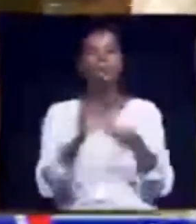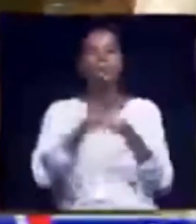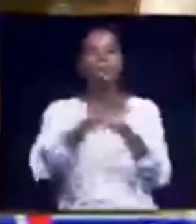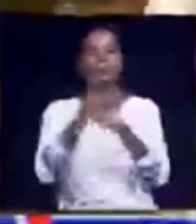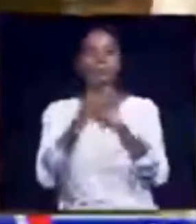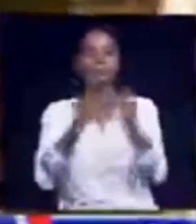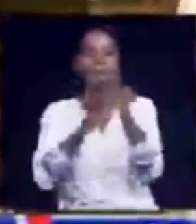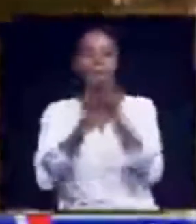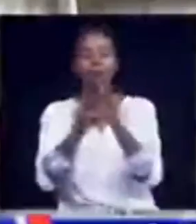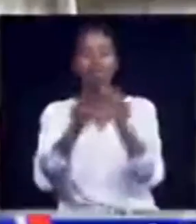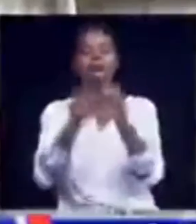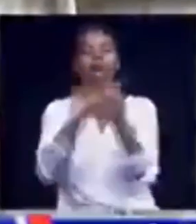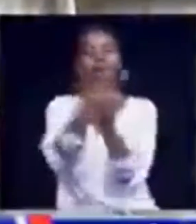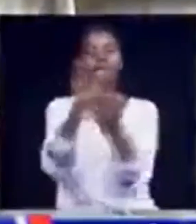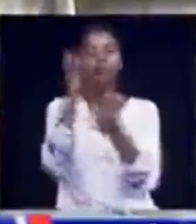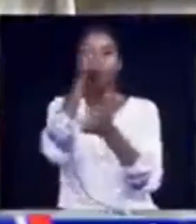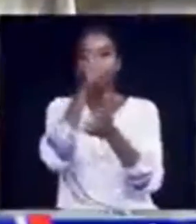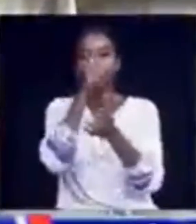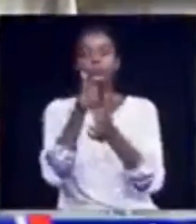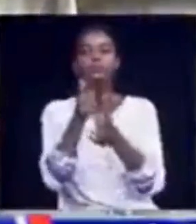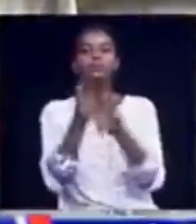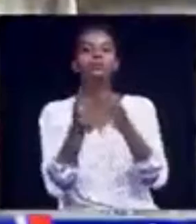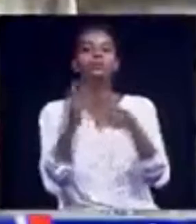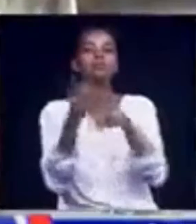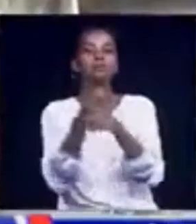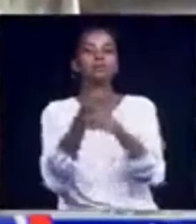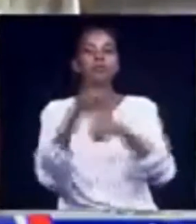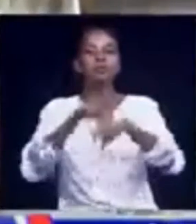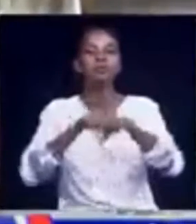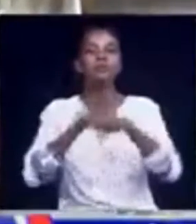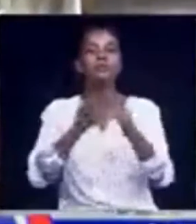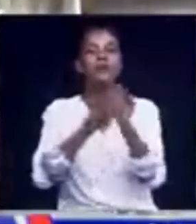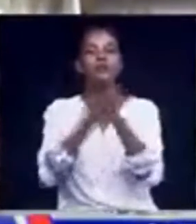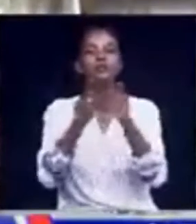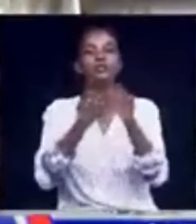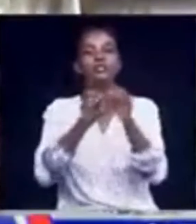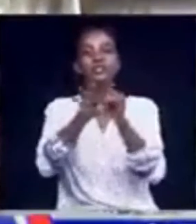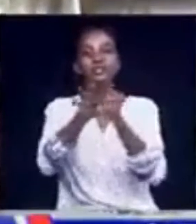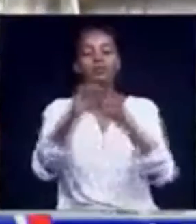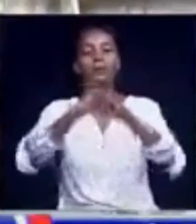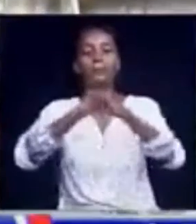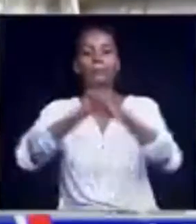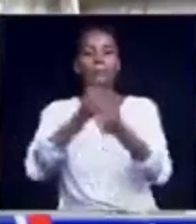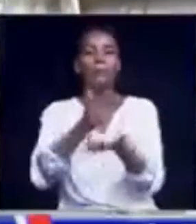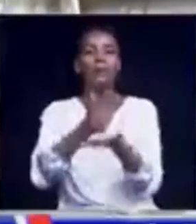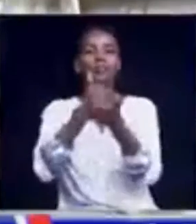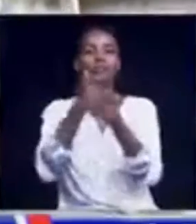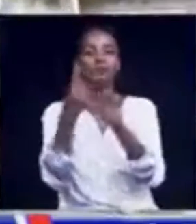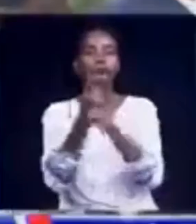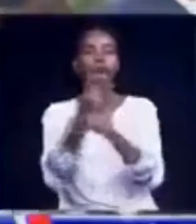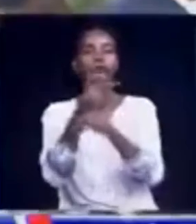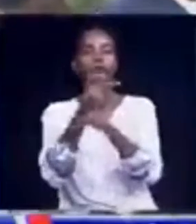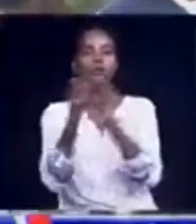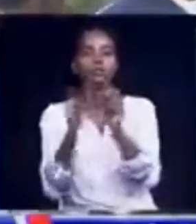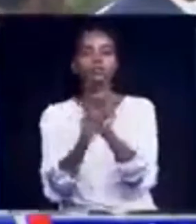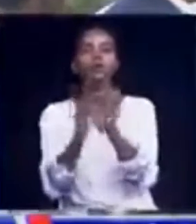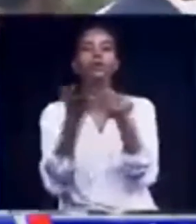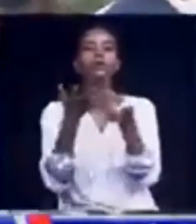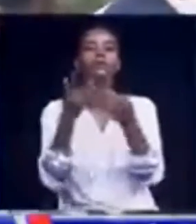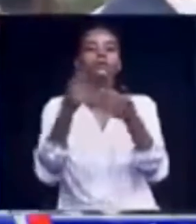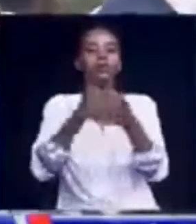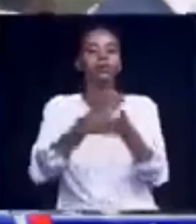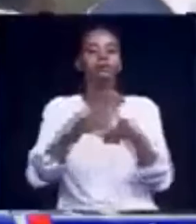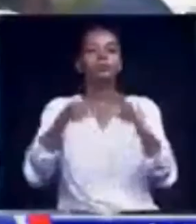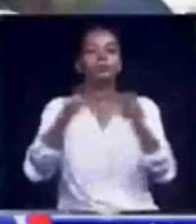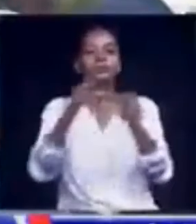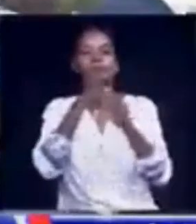የኮሮና ቫይረስ ወረርሽኝ በኢትዮጵያ ከተዛመተበት ጊዜ ጀምሮ የቫይረሱን ስርጭት ለመከላከል የሚያግዙ ተግባራት በየደረጃው ተጠናክሮ ቀጥሏል።